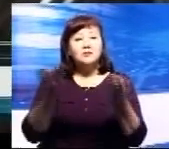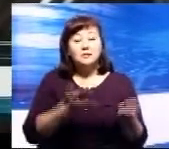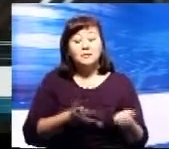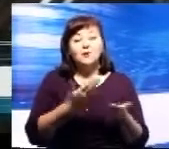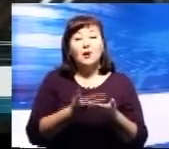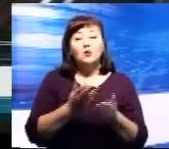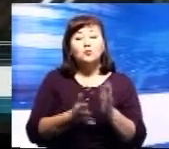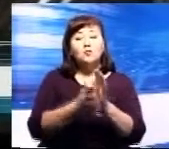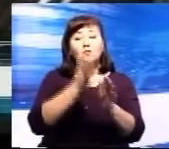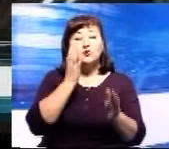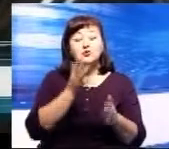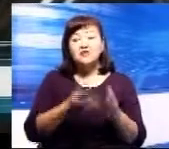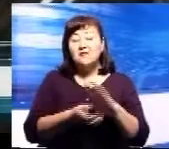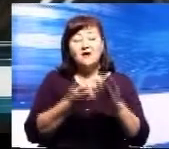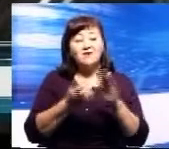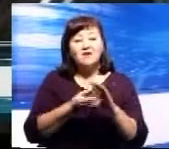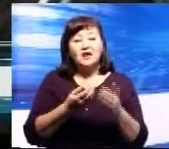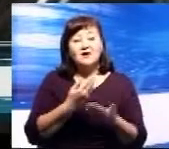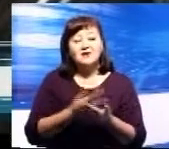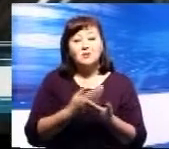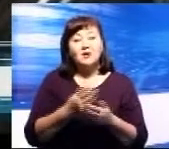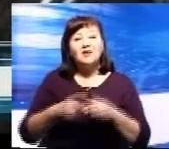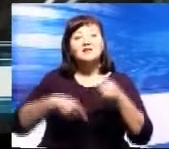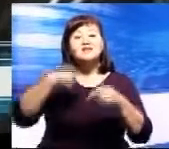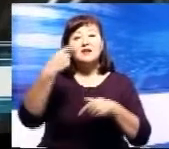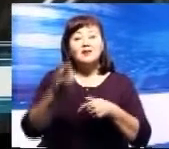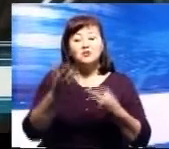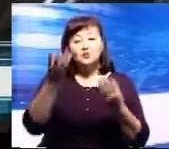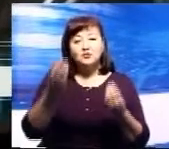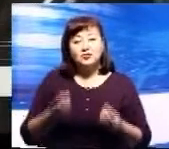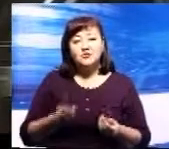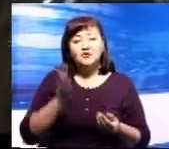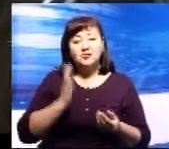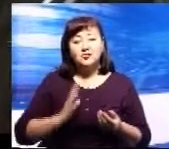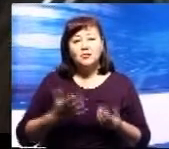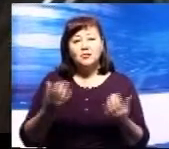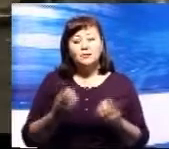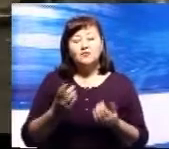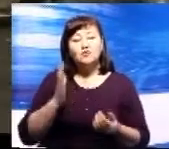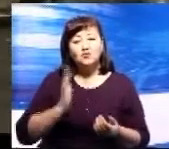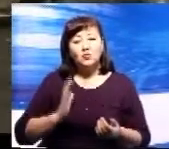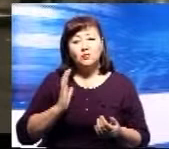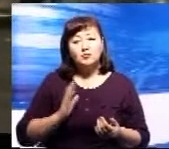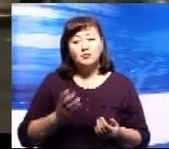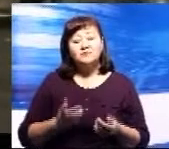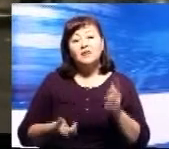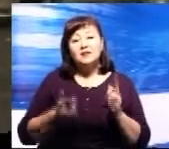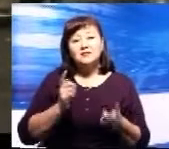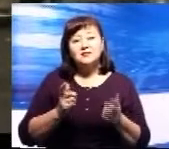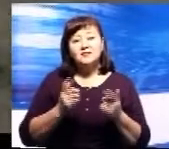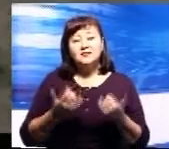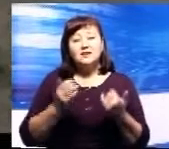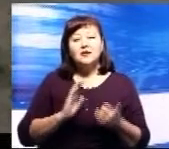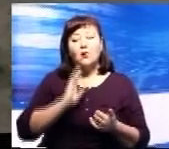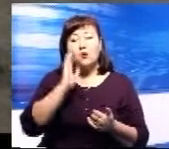на очереди стоит, бывает, не хватает. Вот до следующего дня вот так вот мы здесь, получается, торчим. Действительно, еще утром на